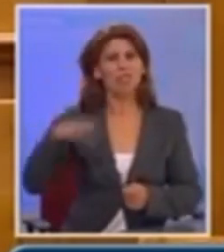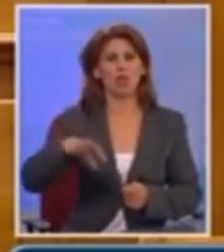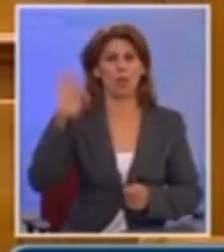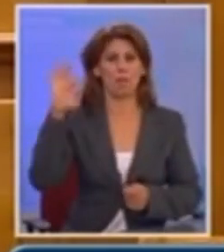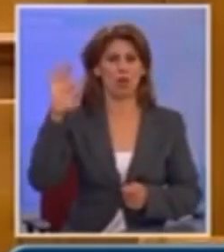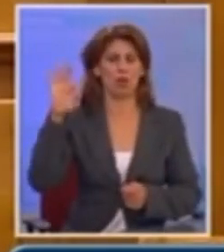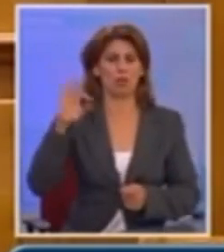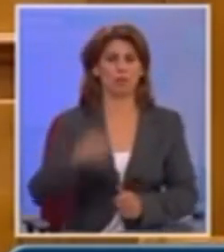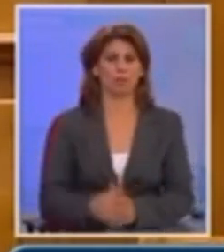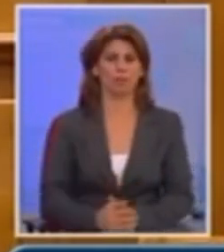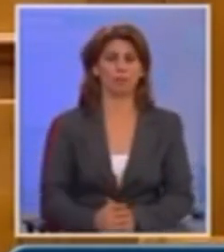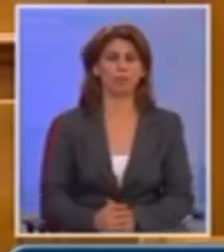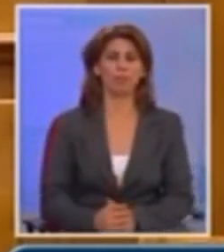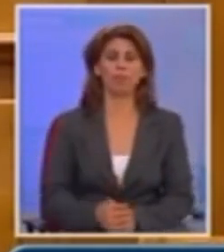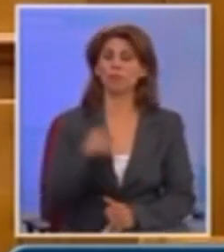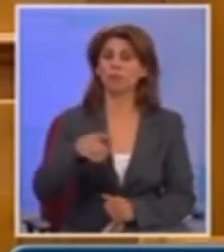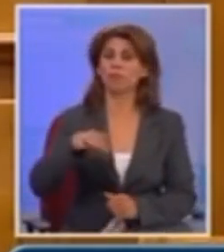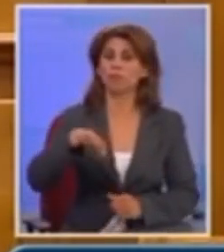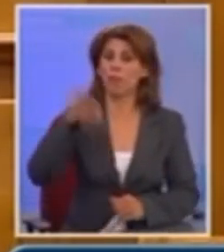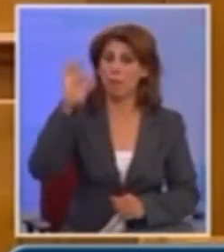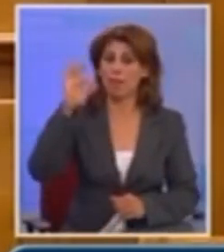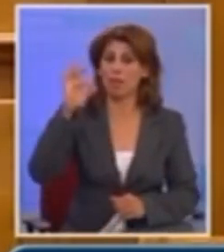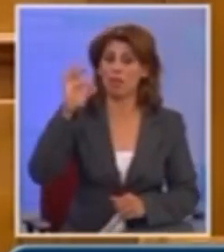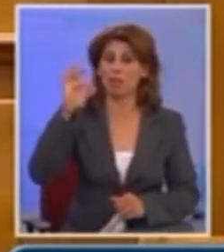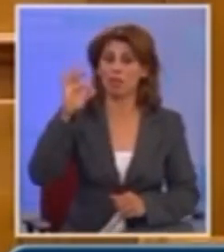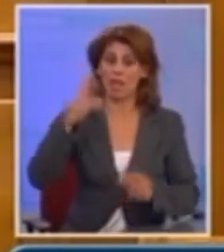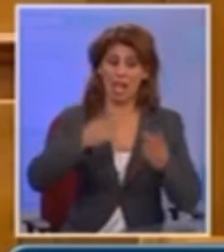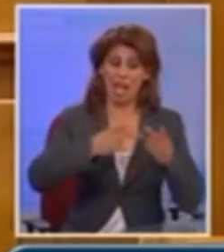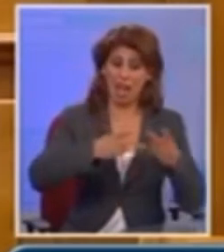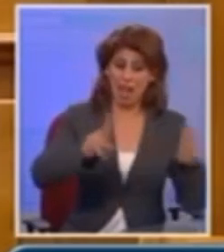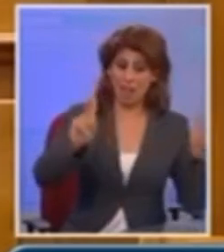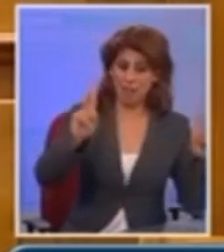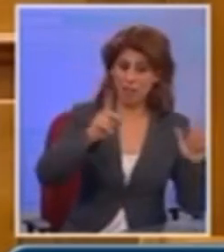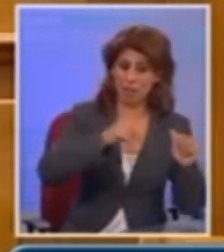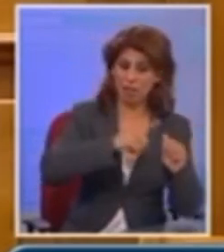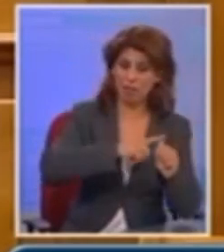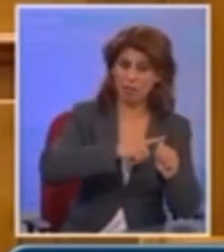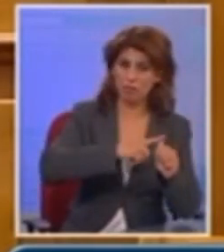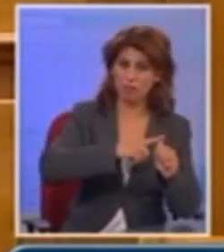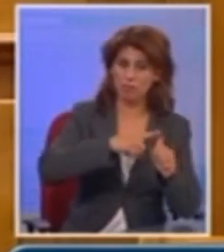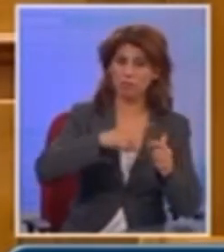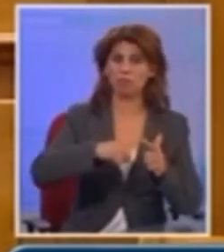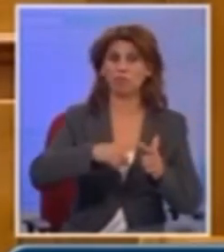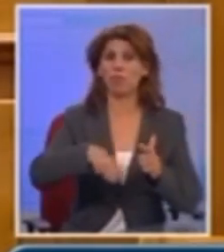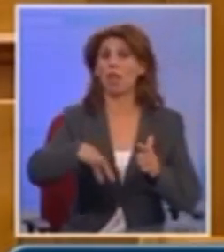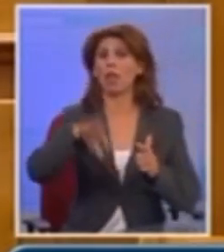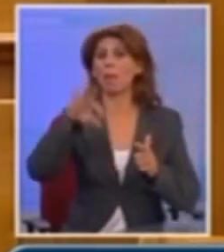επιλογή. Την επιλογή ελευθερίας, την επιλογή